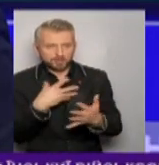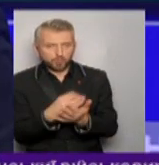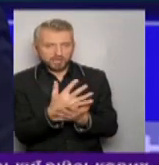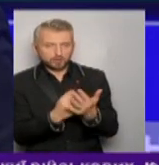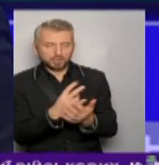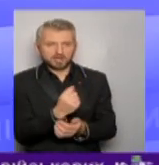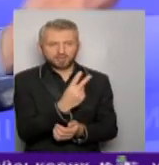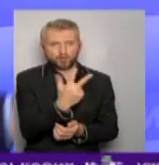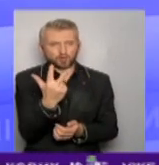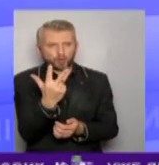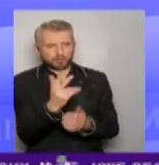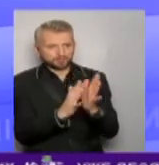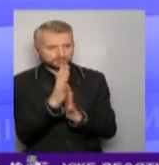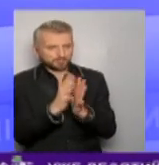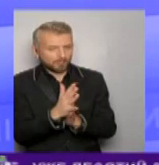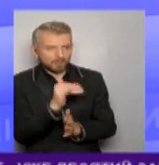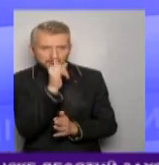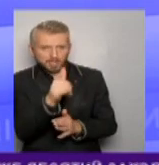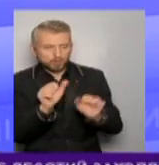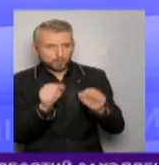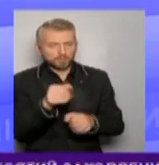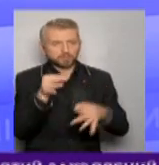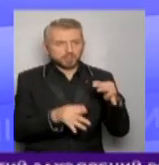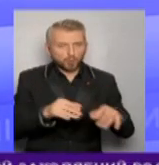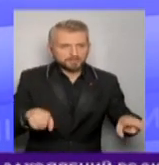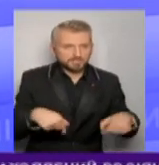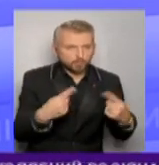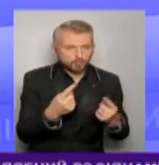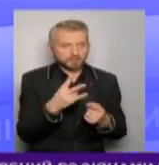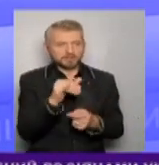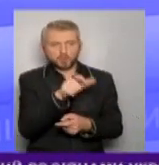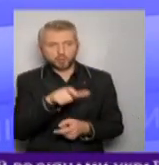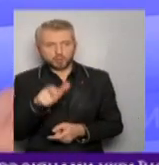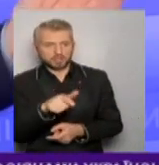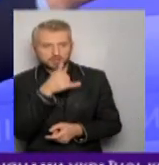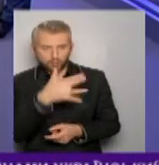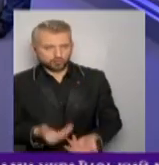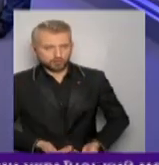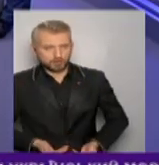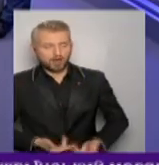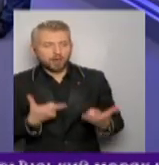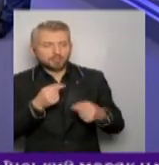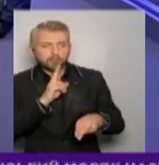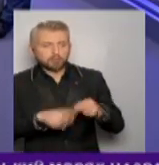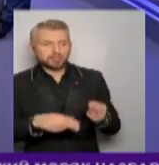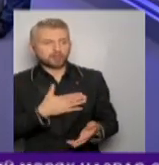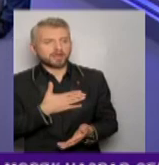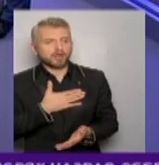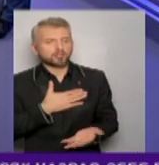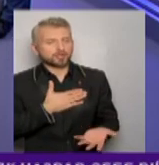2-3 ресурсах, які не дає можливості ні природі витворюватися, ні людям жити. Де поділося наше